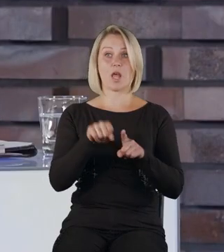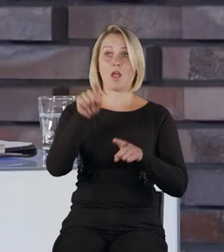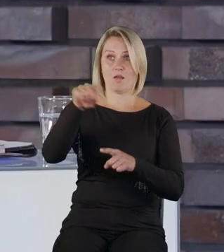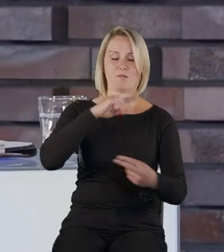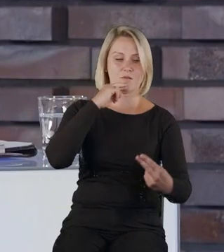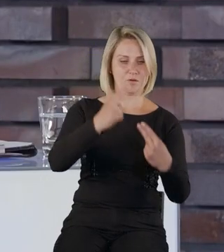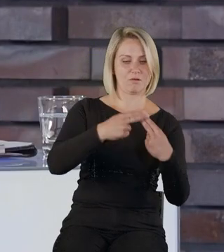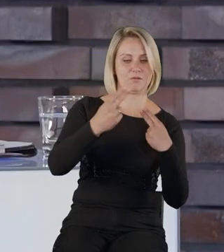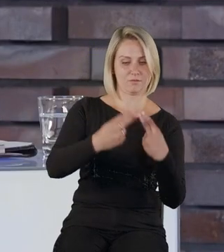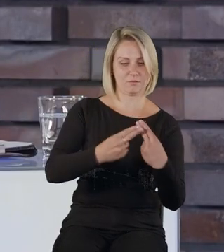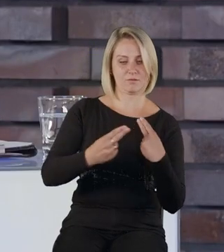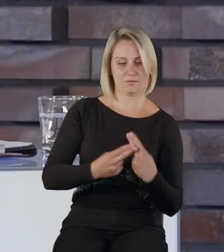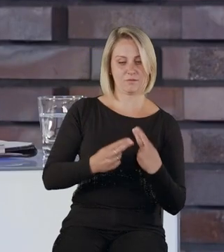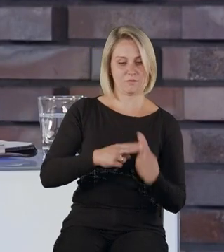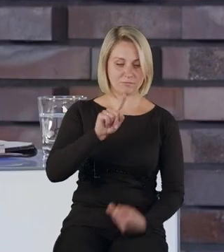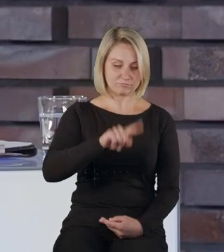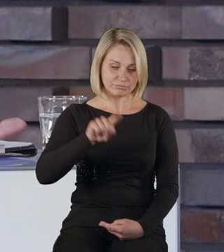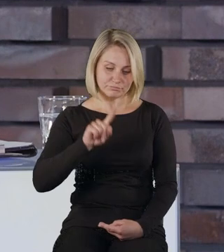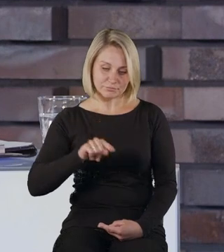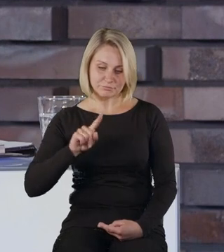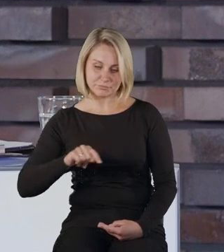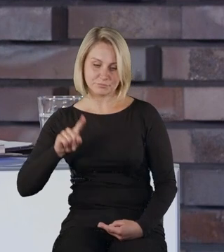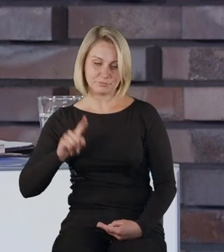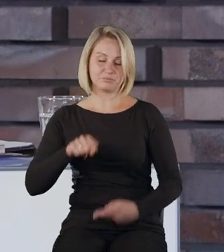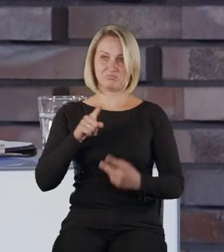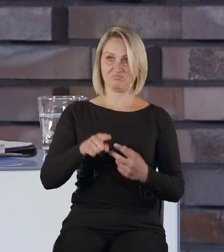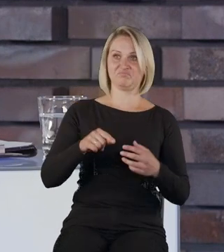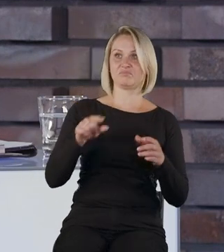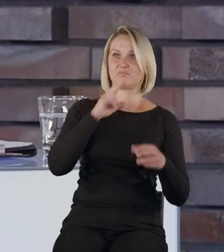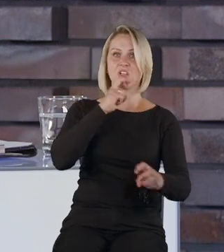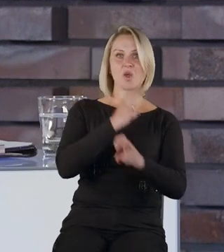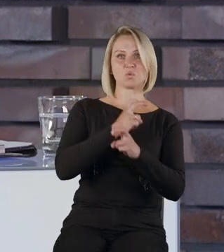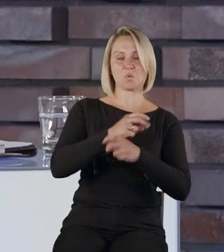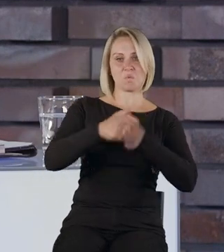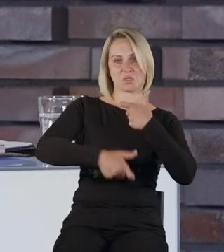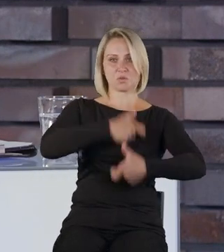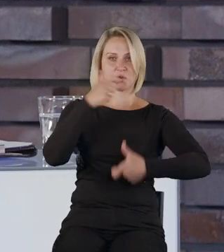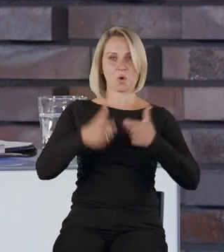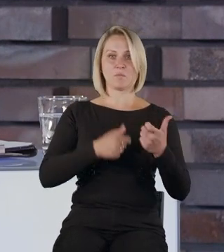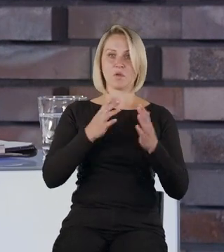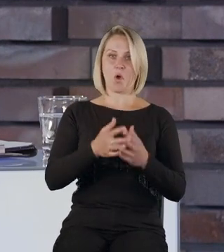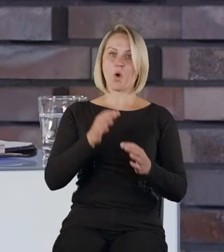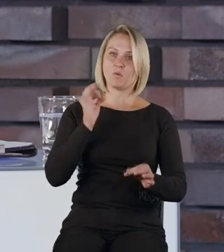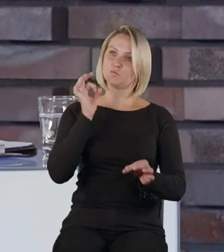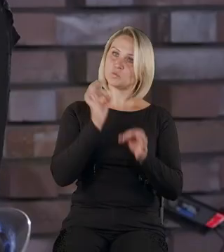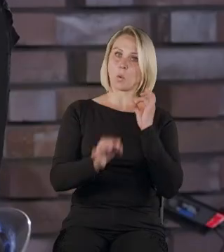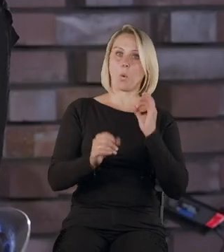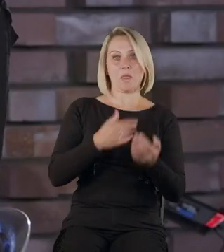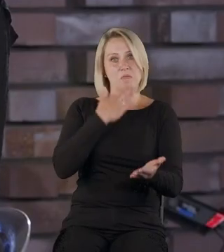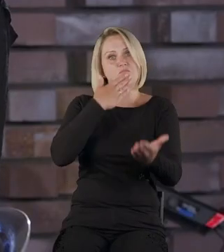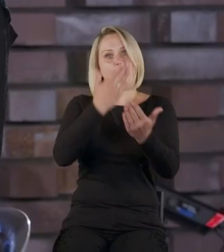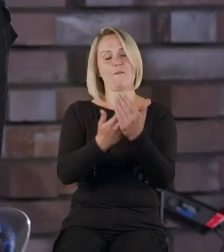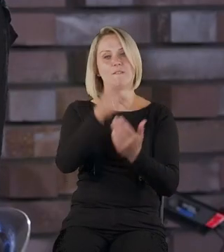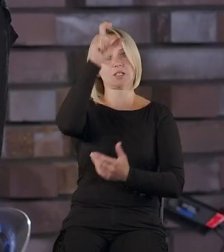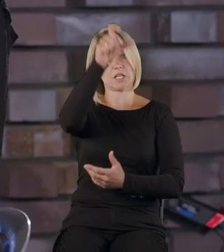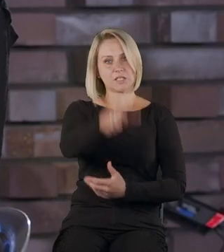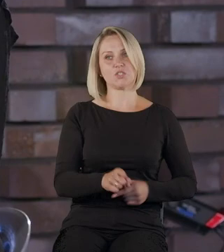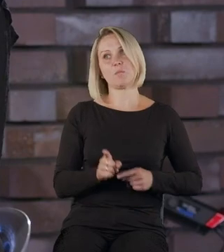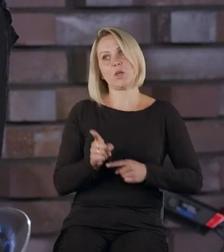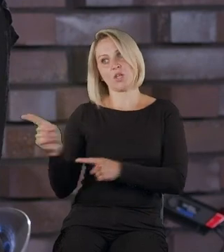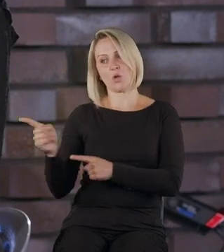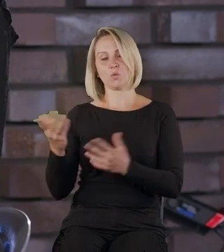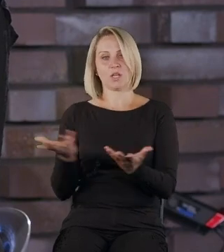których udziela, właściwie system dobiera taką bardzo indywidualną ofertę kierunków na